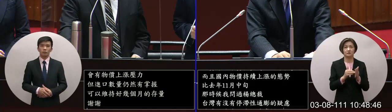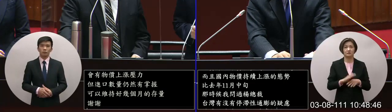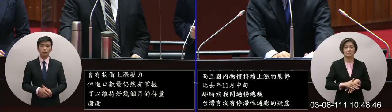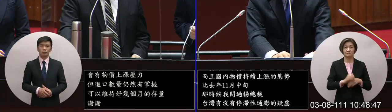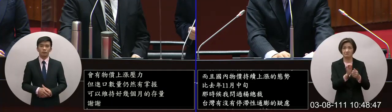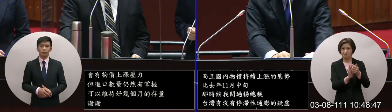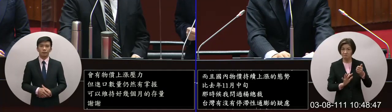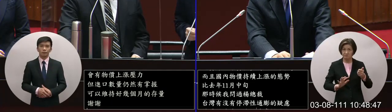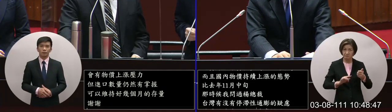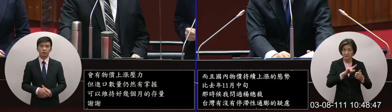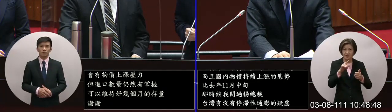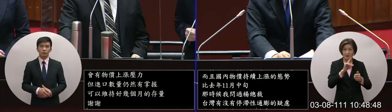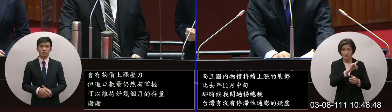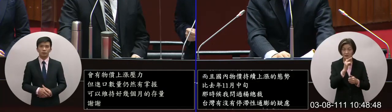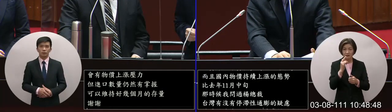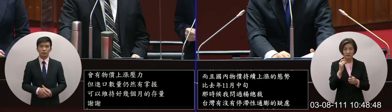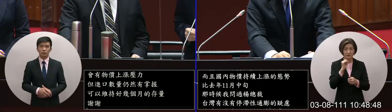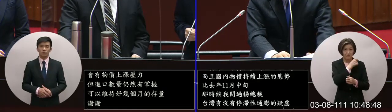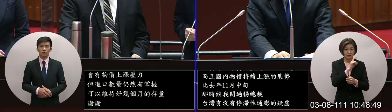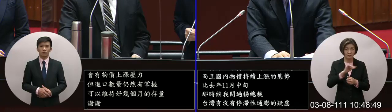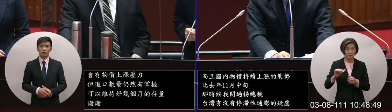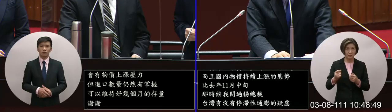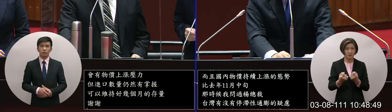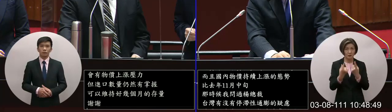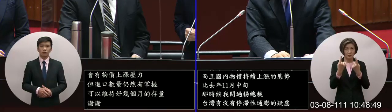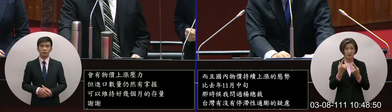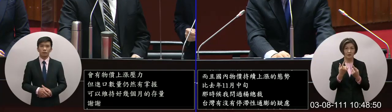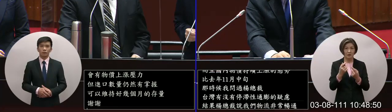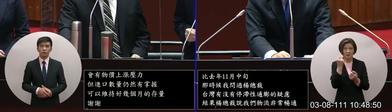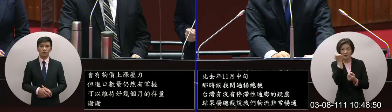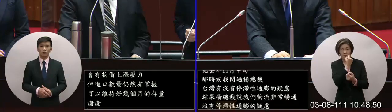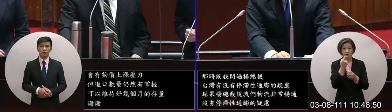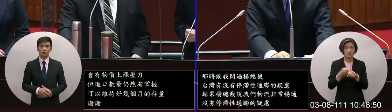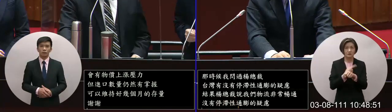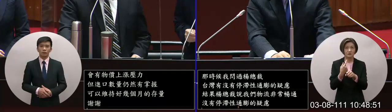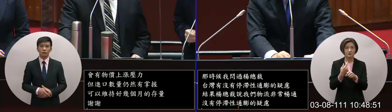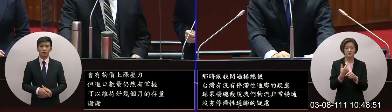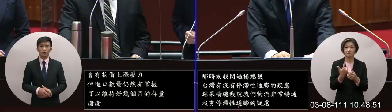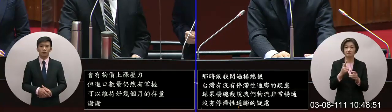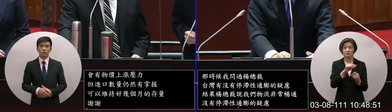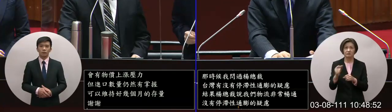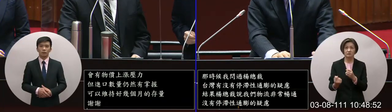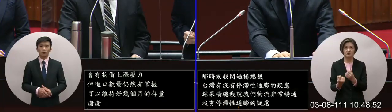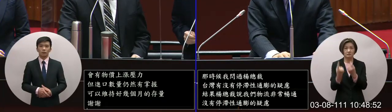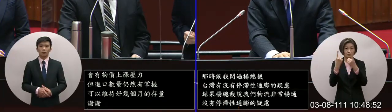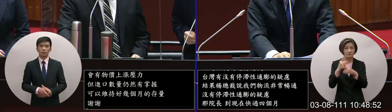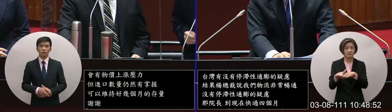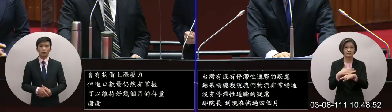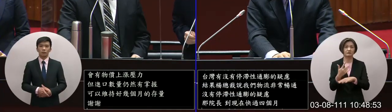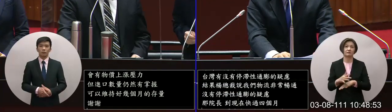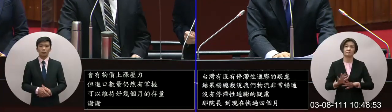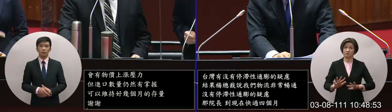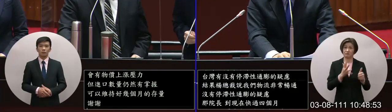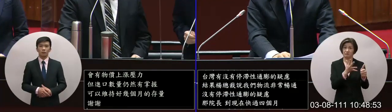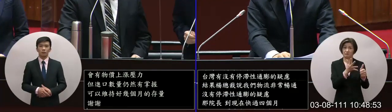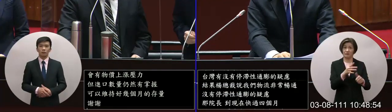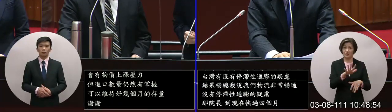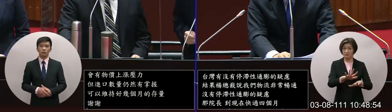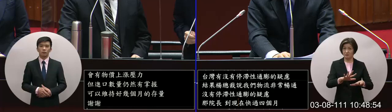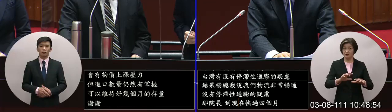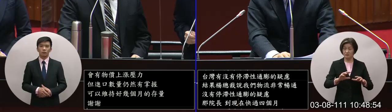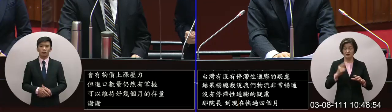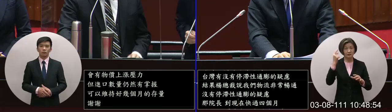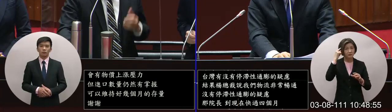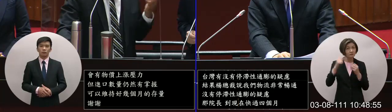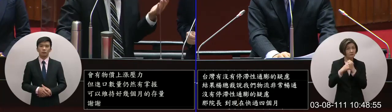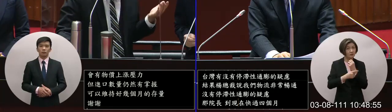发通膨，台湾到底会不会停滞性通膨的看法，那个请问你认为有没有调整看